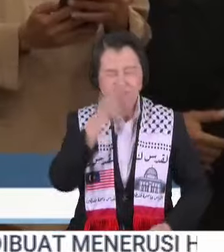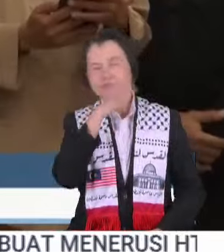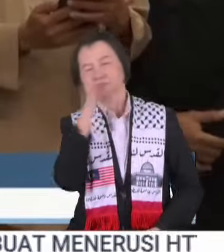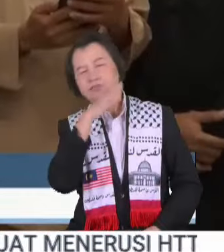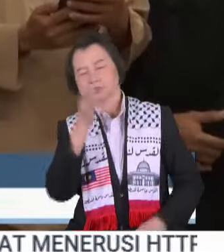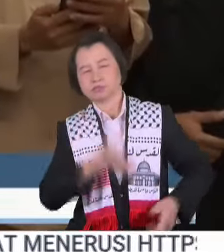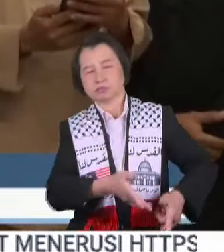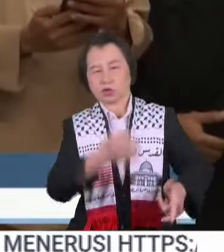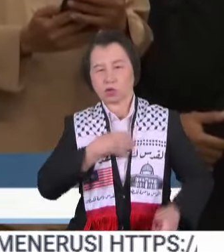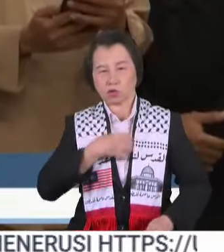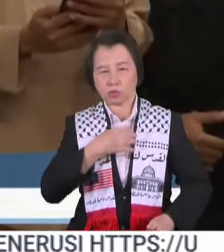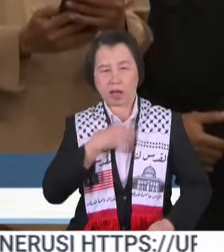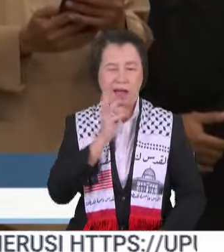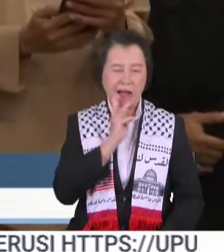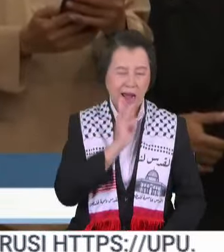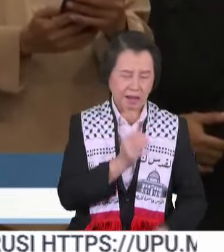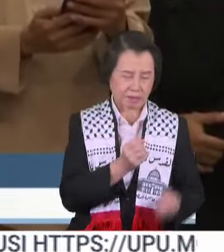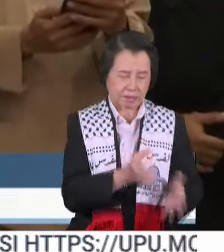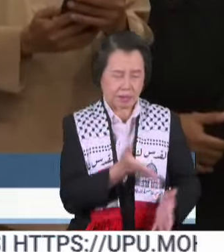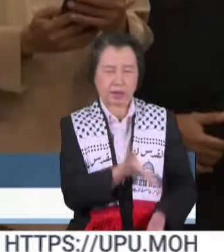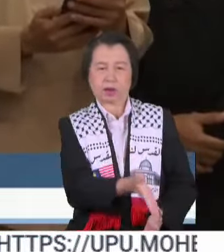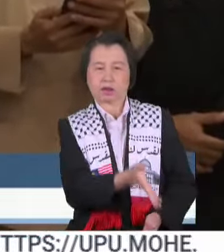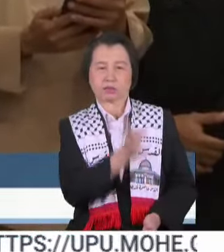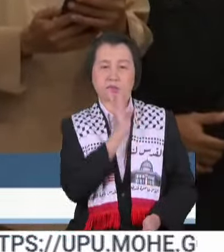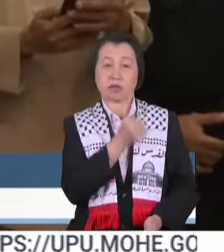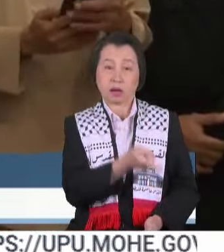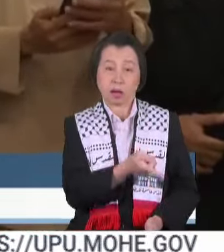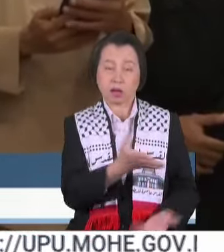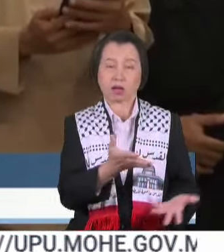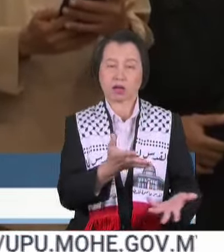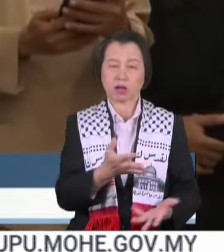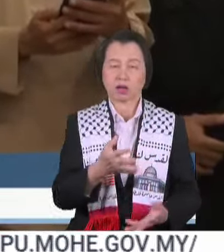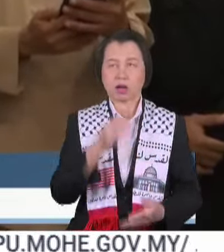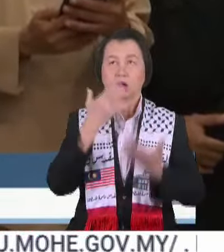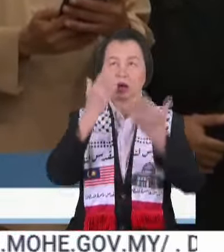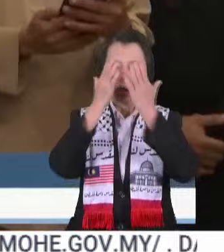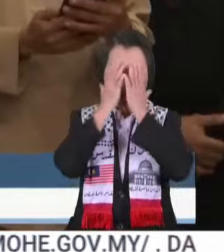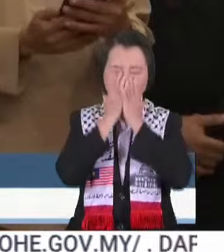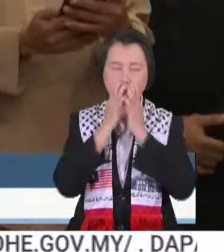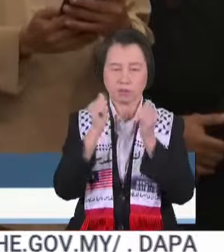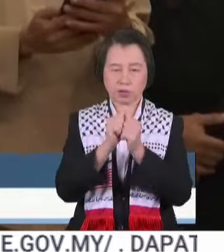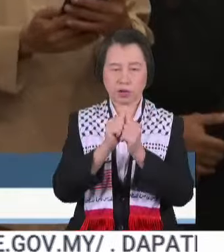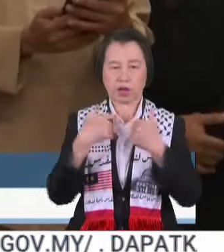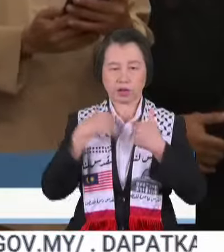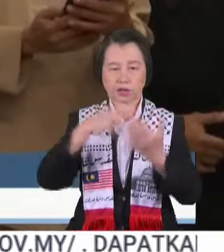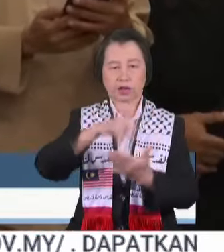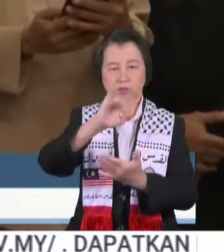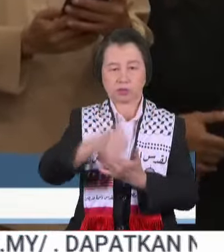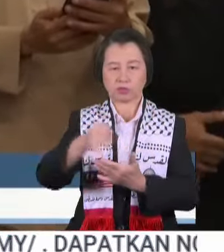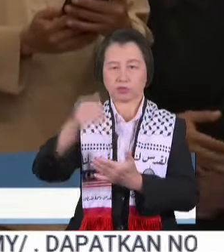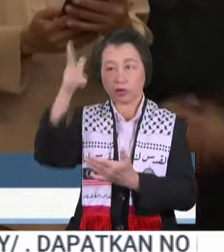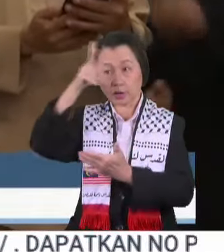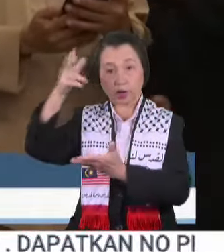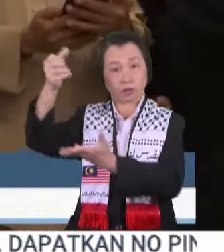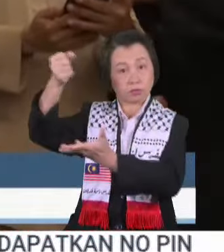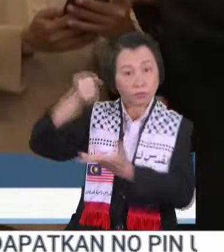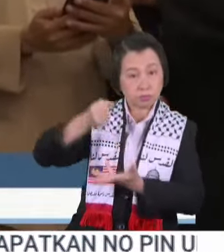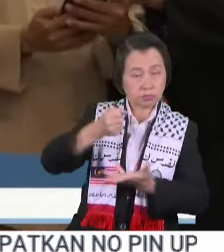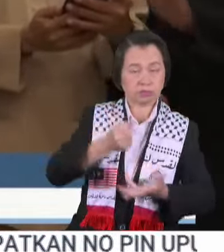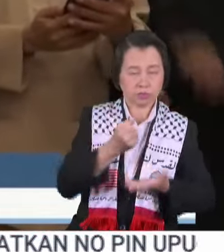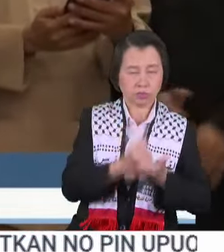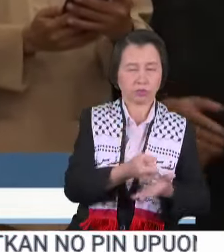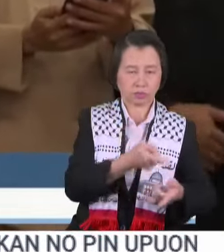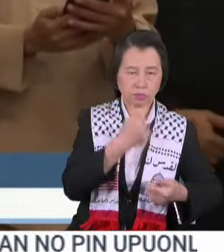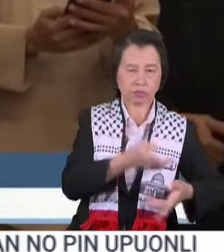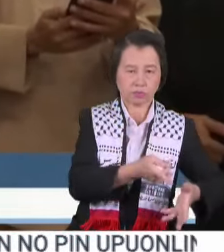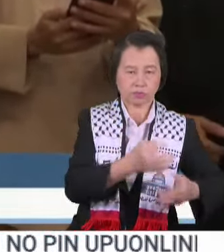dan air yang bertakung dan sebagainya. Dan alhamdulillah dengan adanya projek ini kita dapat membuat dua dalam